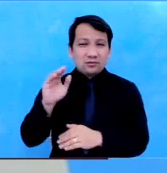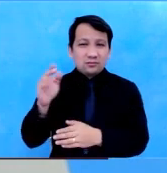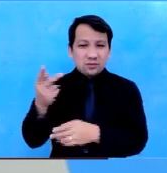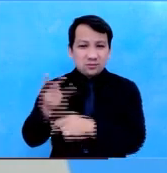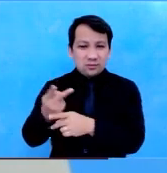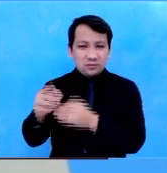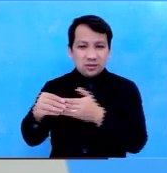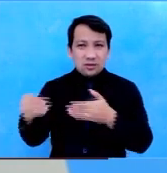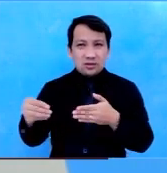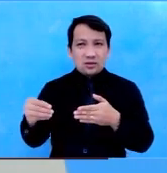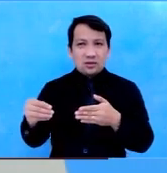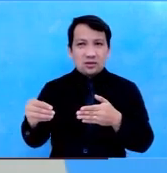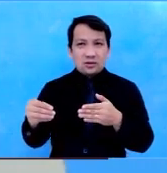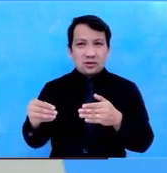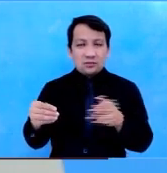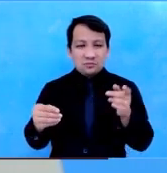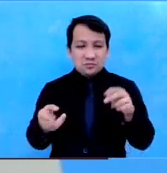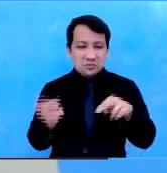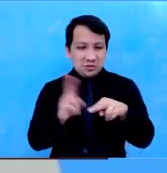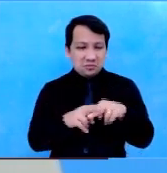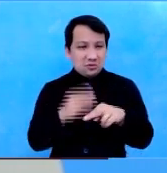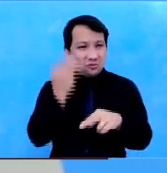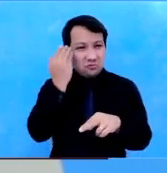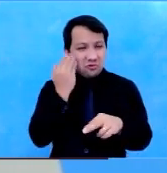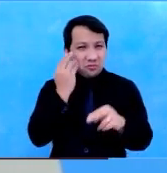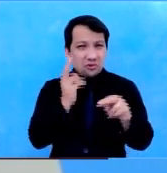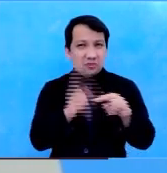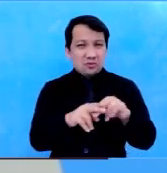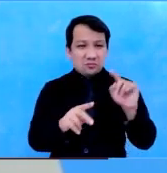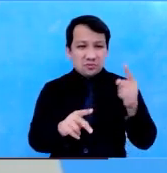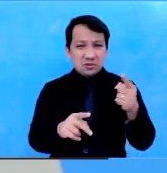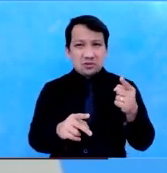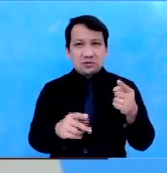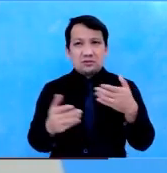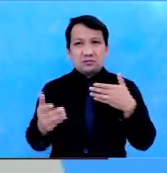ko pagka 0.50 lang ang piso, eh